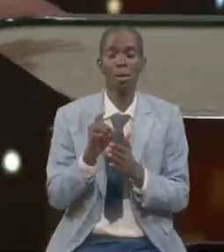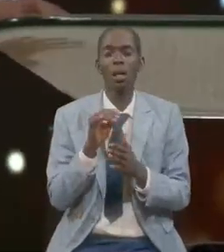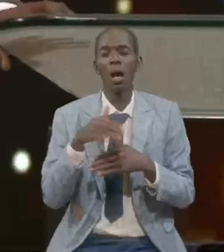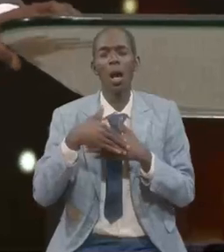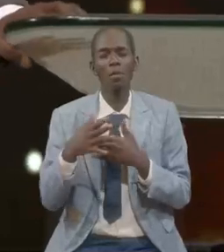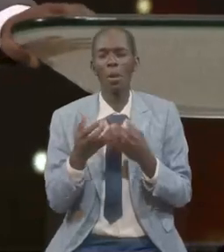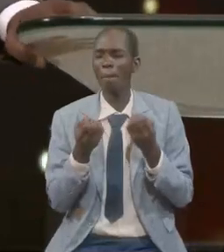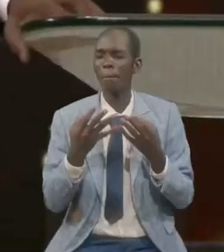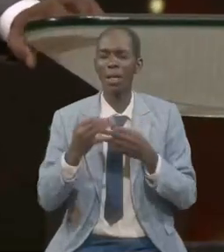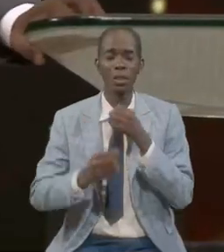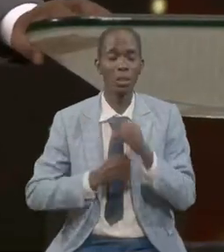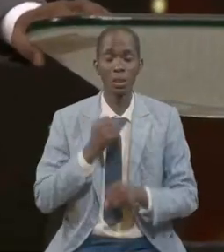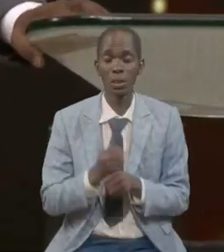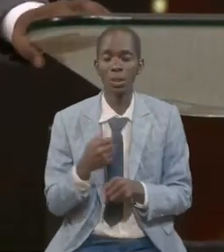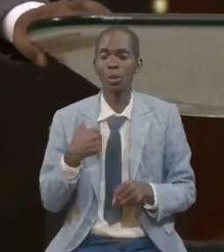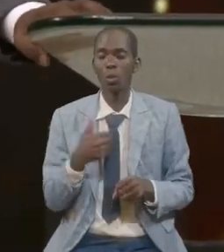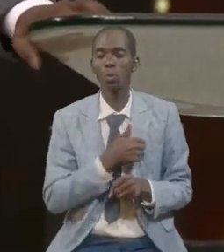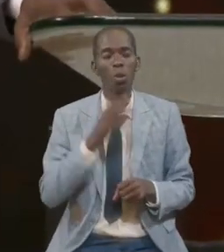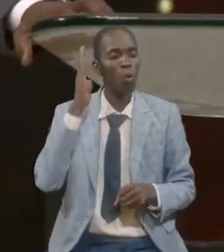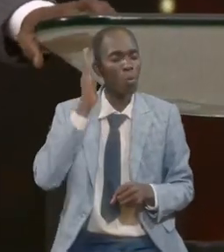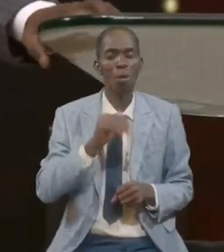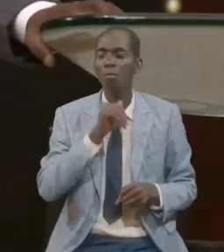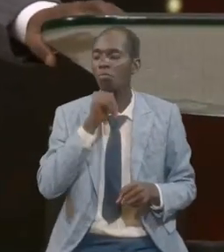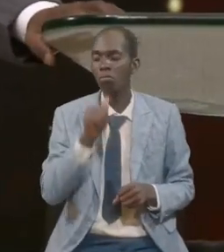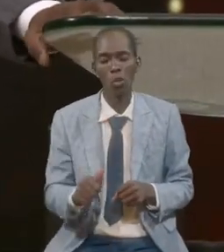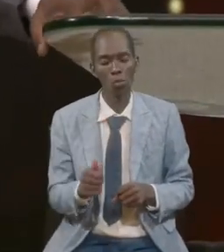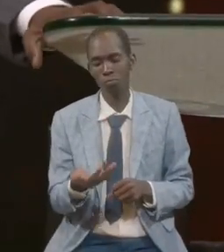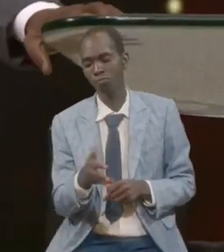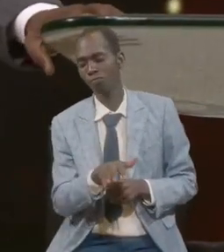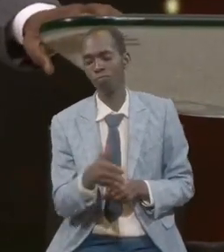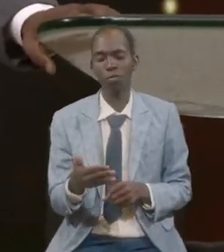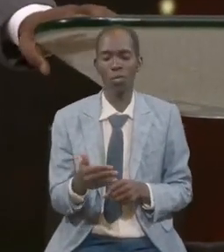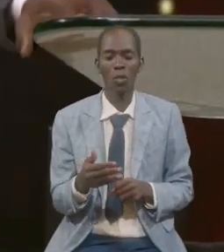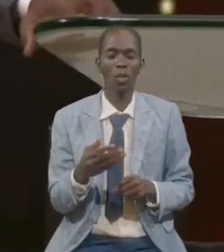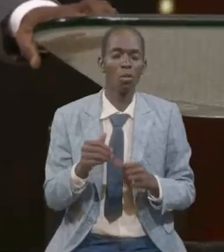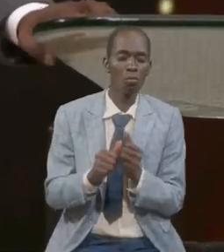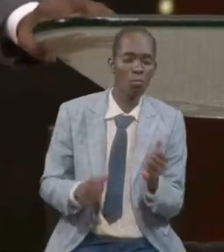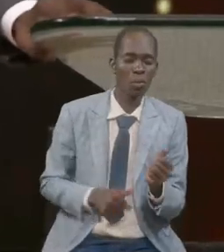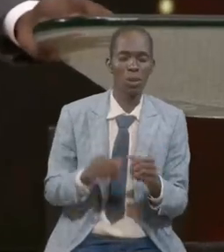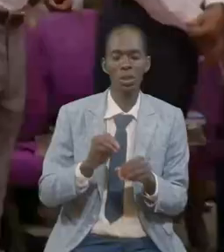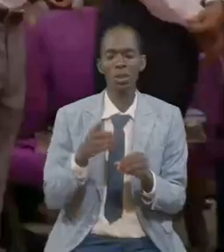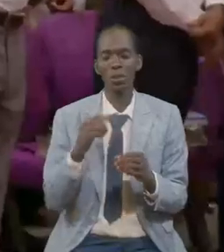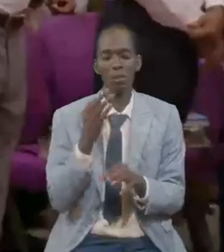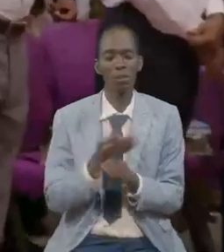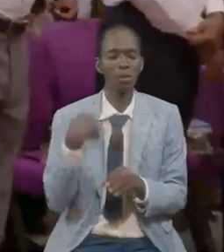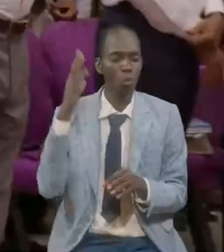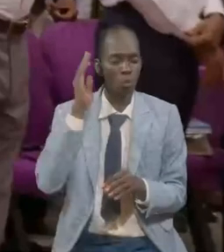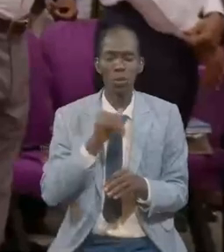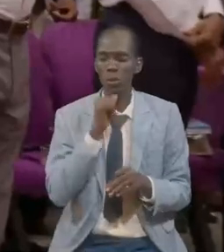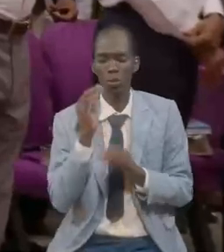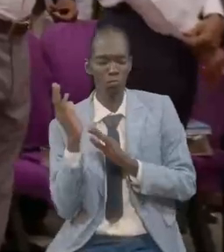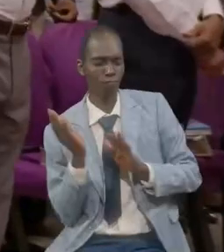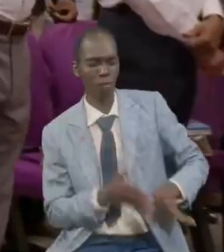en ce moment-ci, après des années, que nous ne compromettions pas la foi, que nous ne diluions pas la